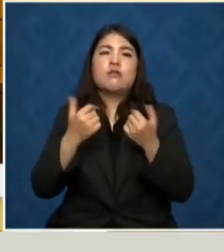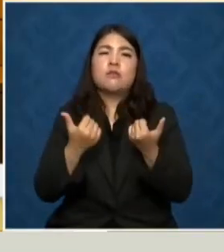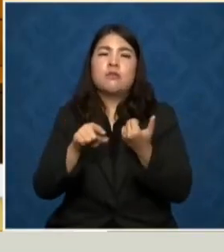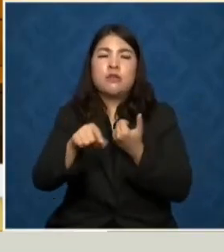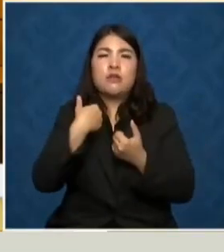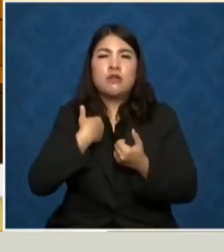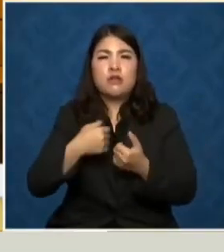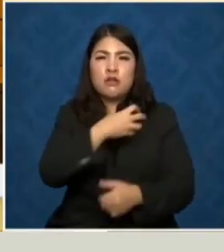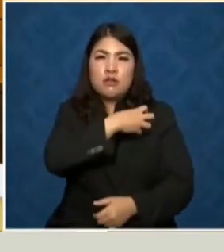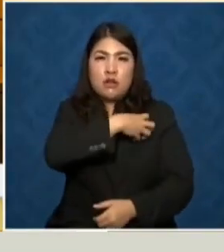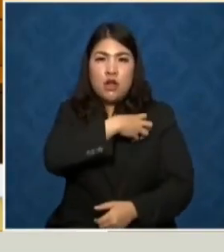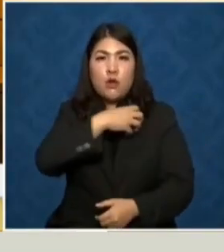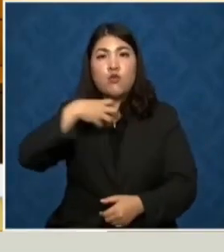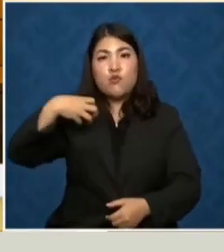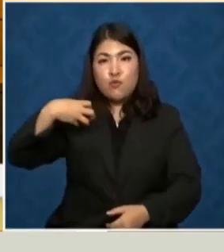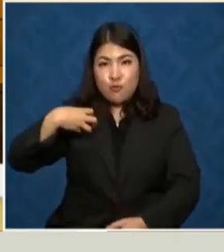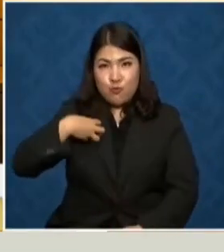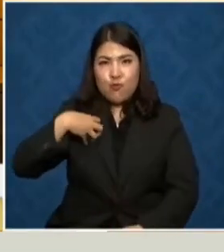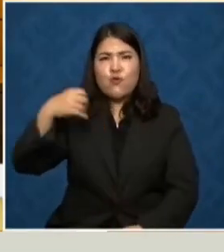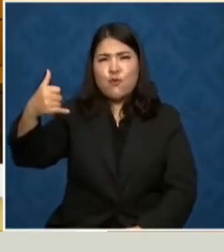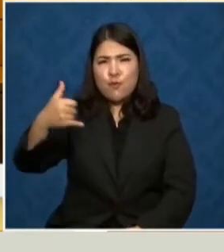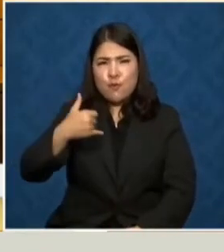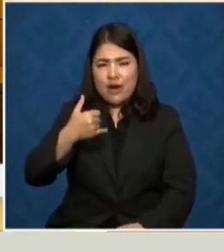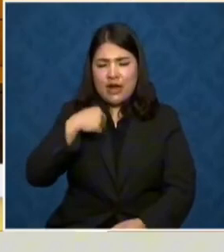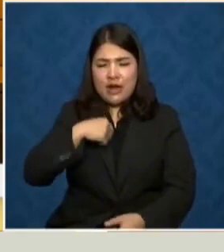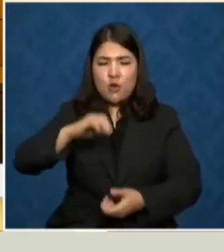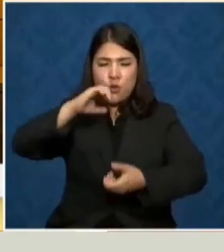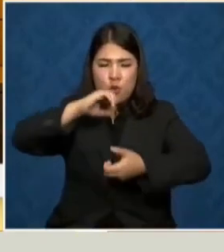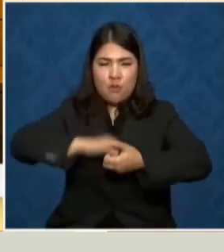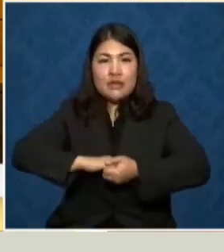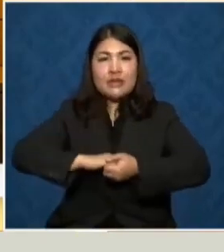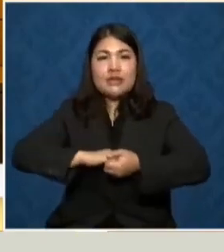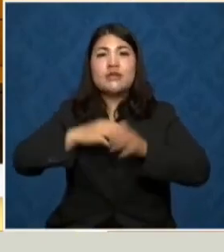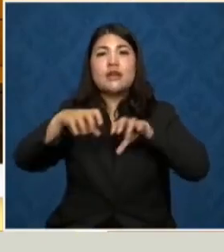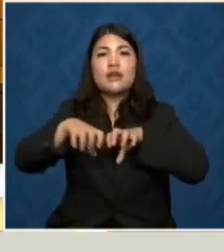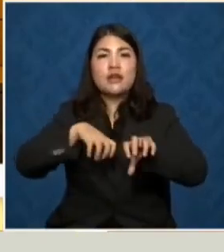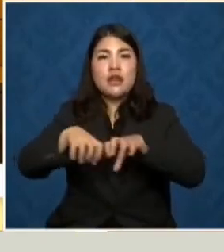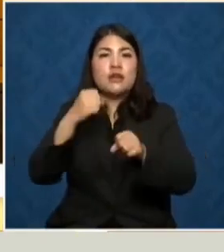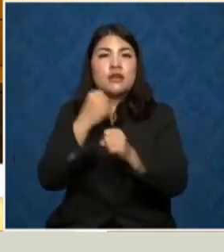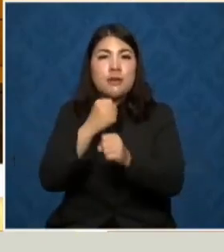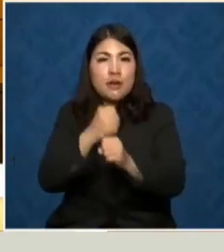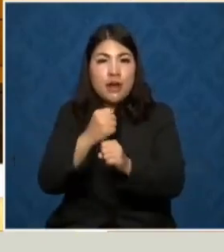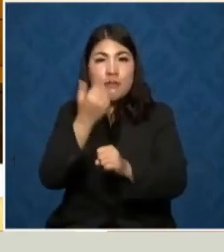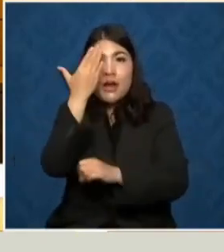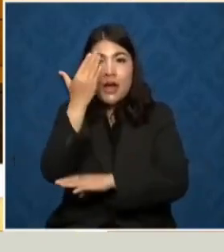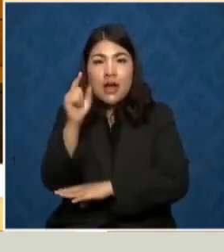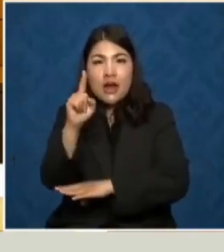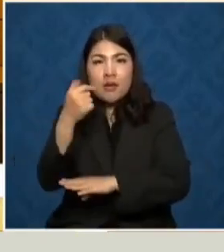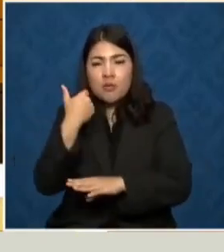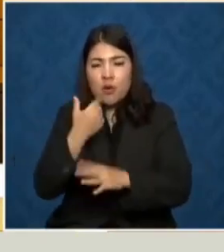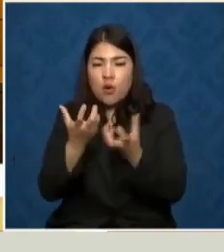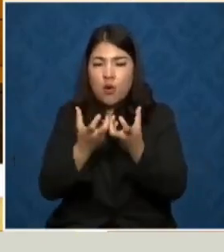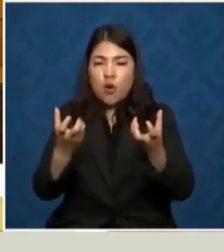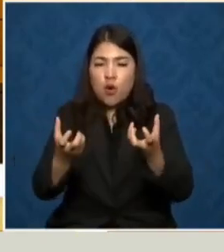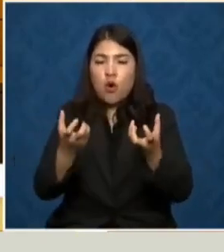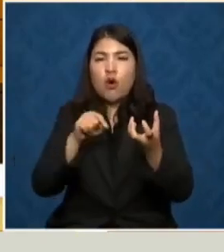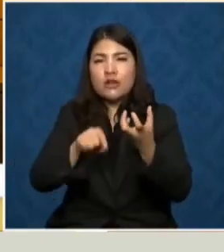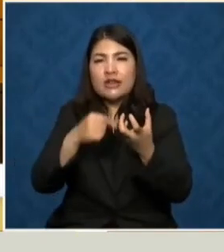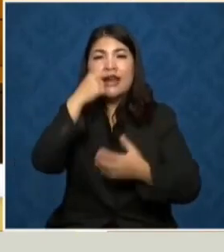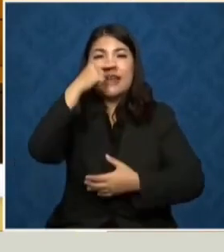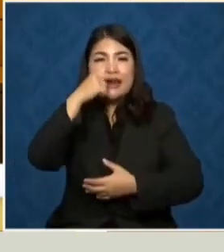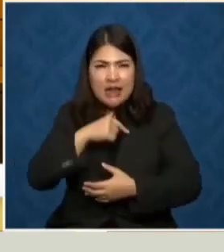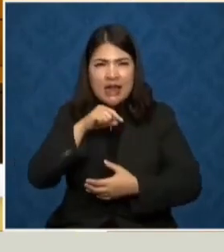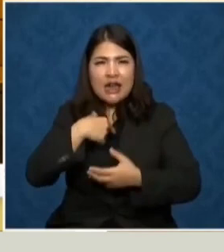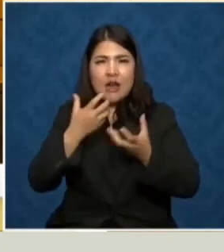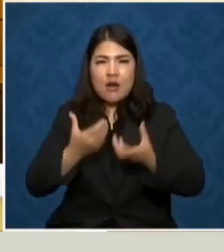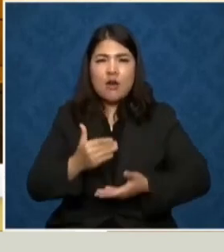ทูตประจำประเทศต่างๆมาทำงานกันอย่างบูรณาการนะครับเพื่อให้ราคาพืชผลราคาสินค้าไทยที่ไปขายต่างประเท